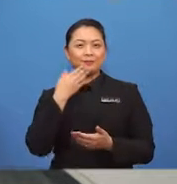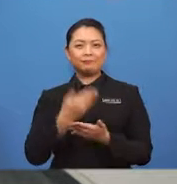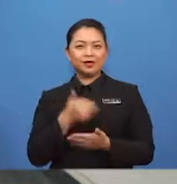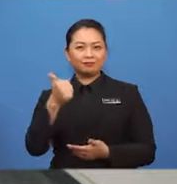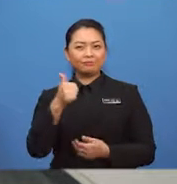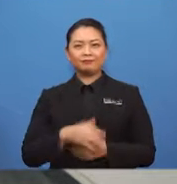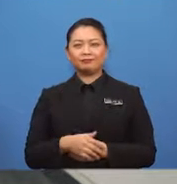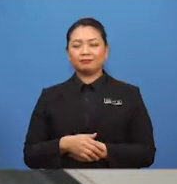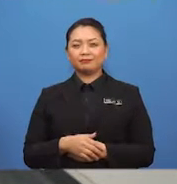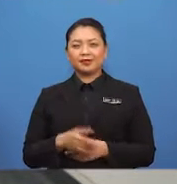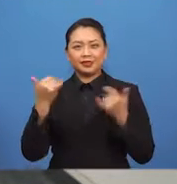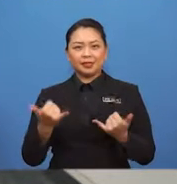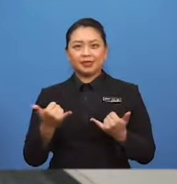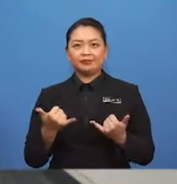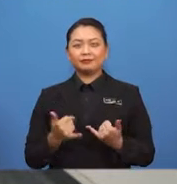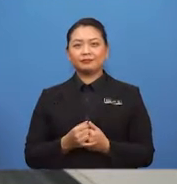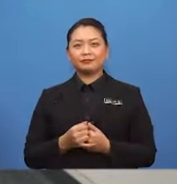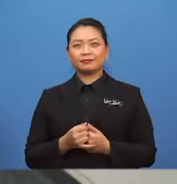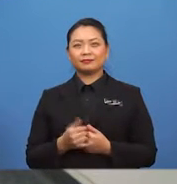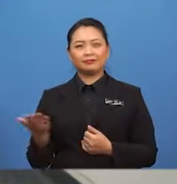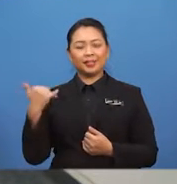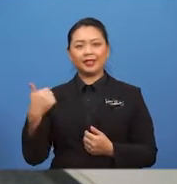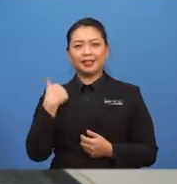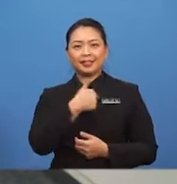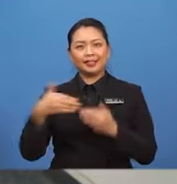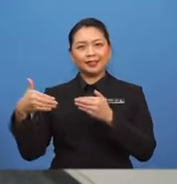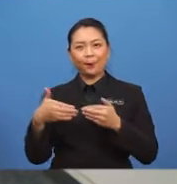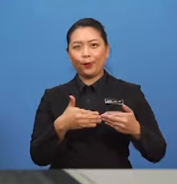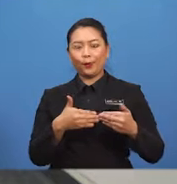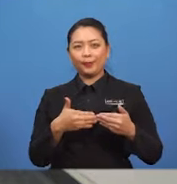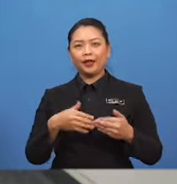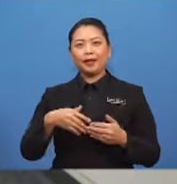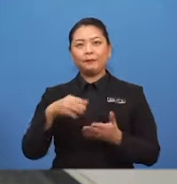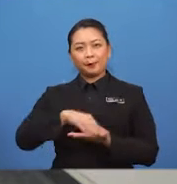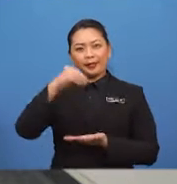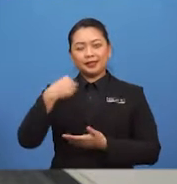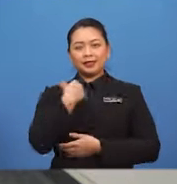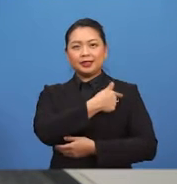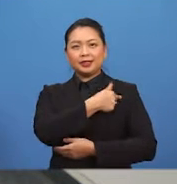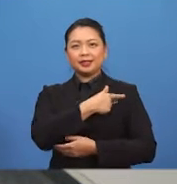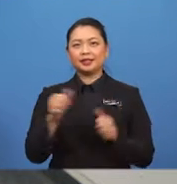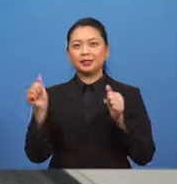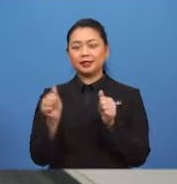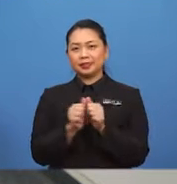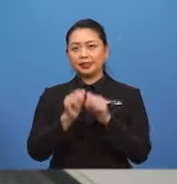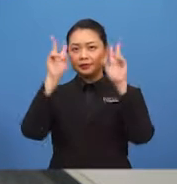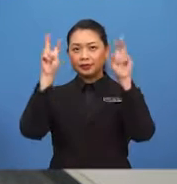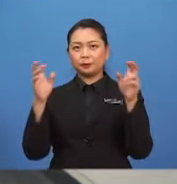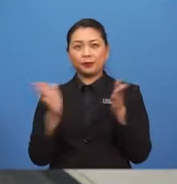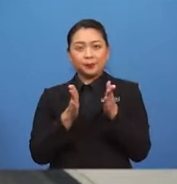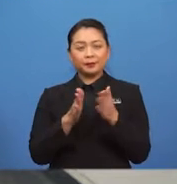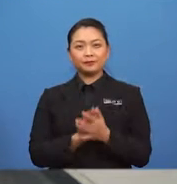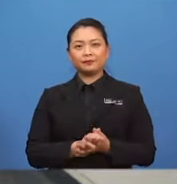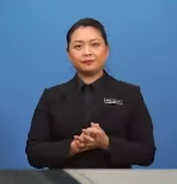sekali. Sekarang, mari kita sambung pembelajaran kita dengan subtopik